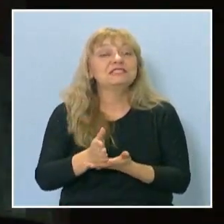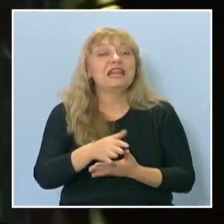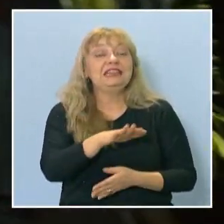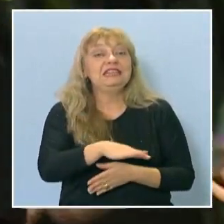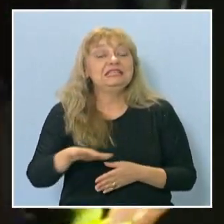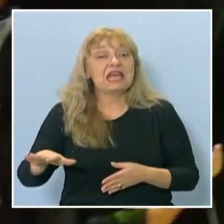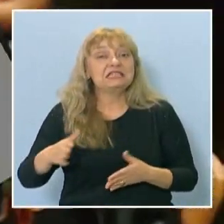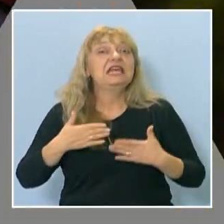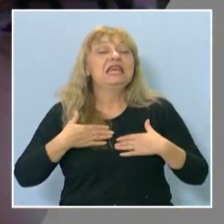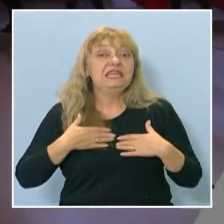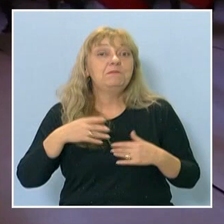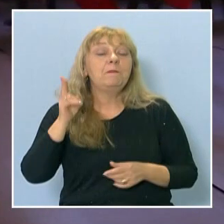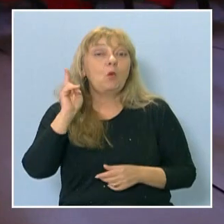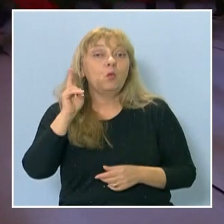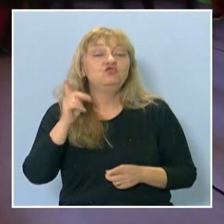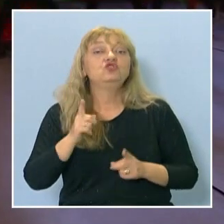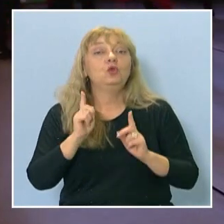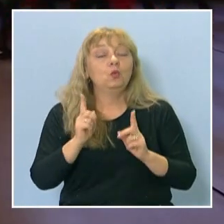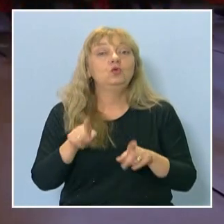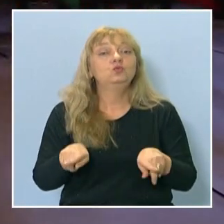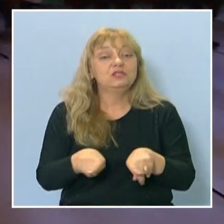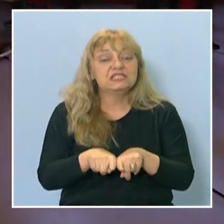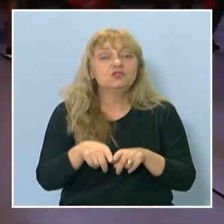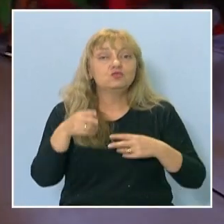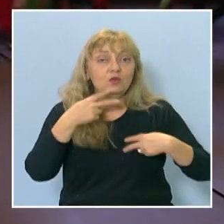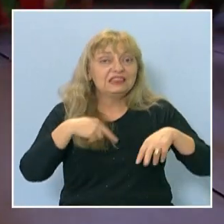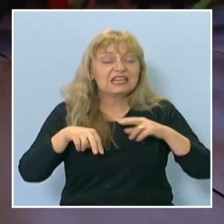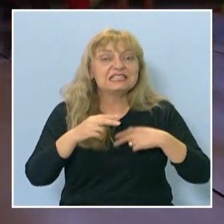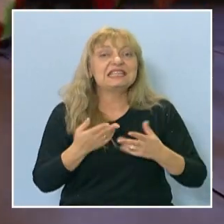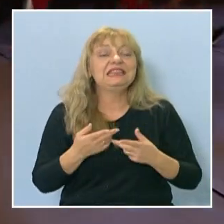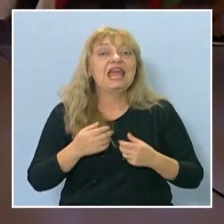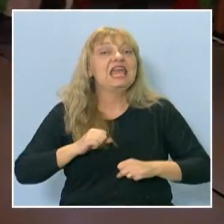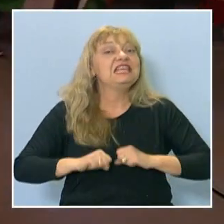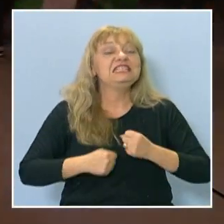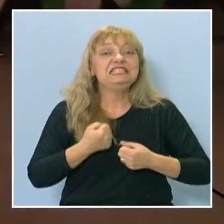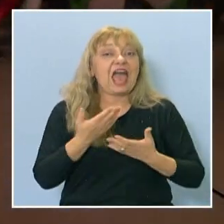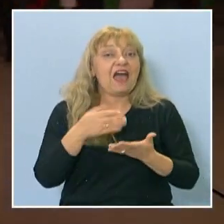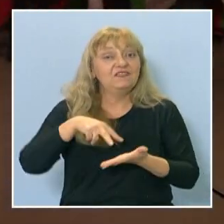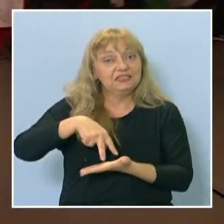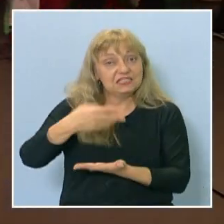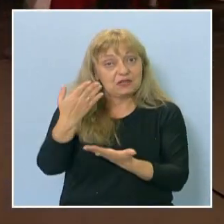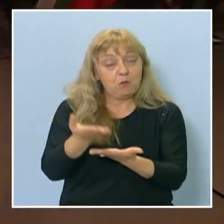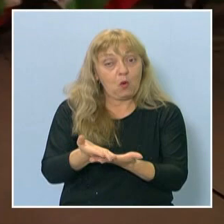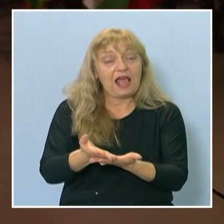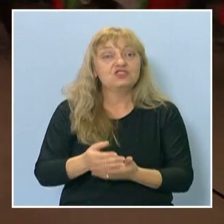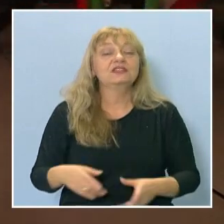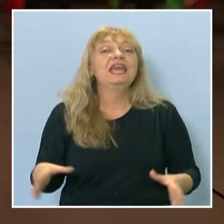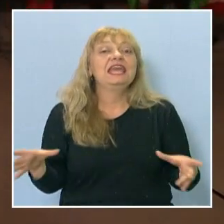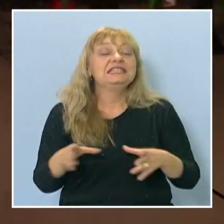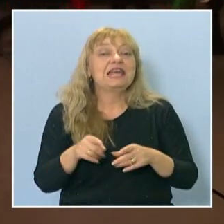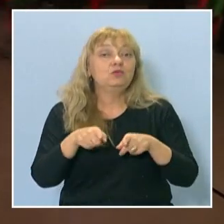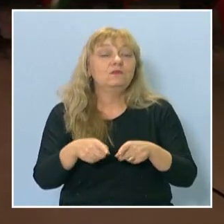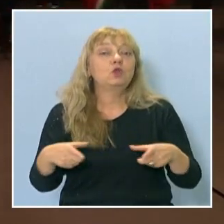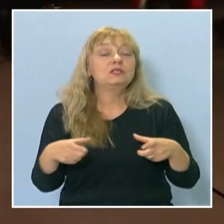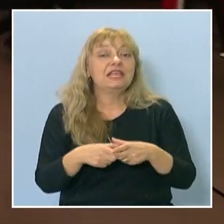и учители таланти, които също търсят поле за изява и заедно в този екип наистина